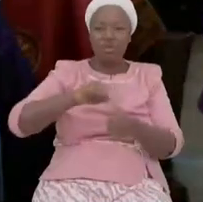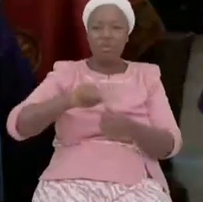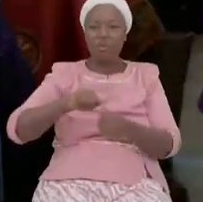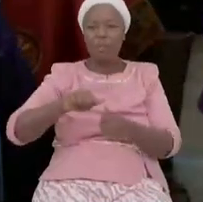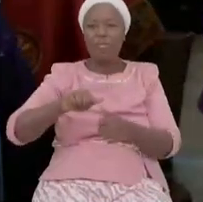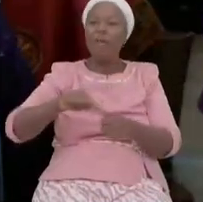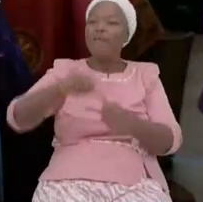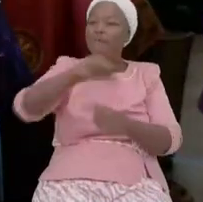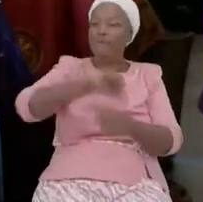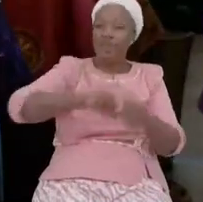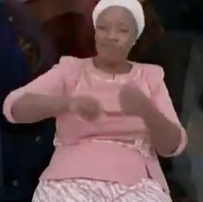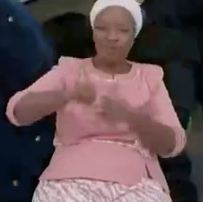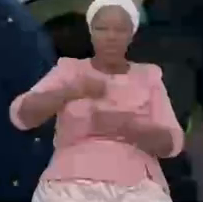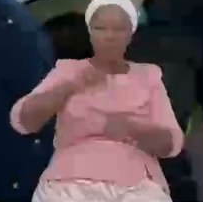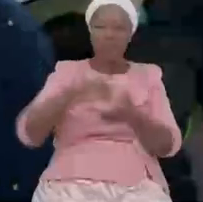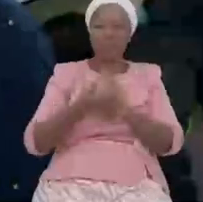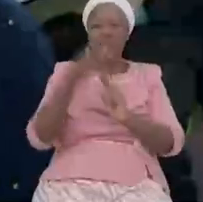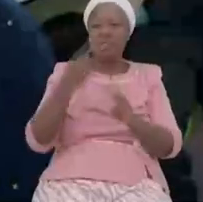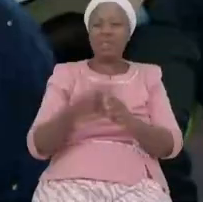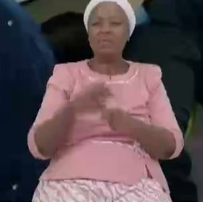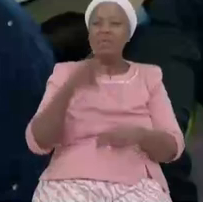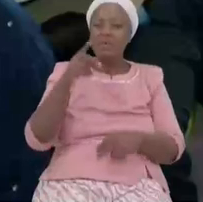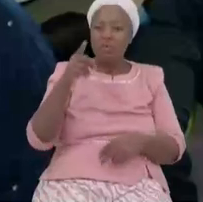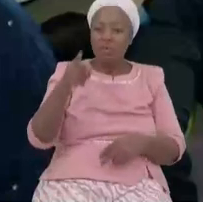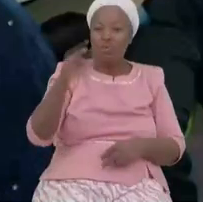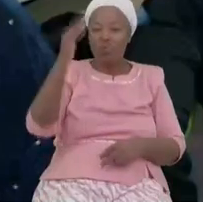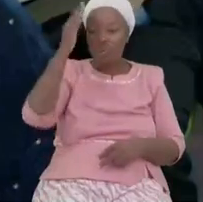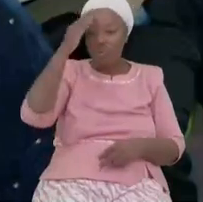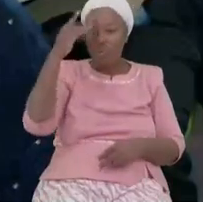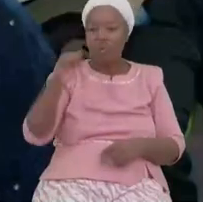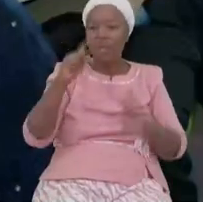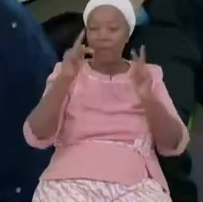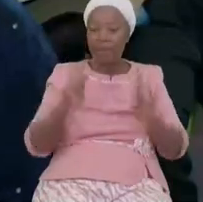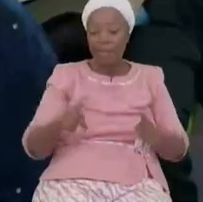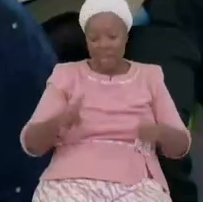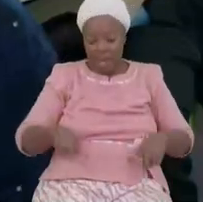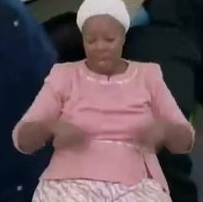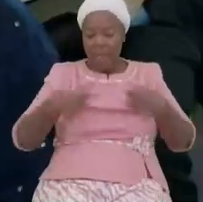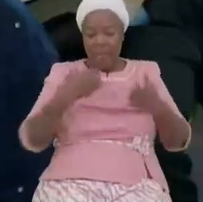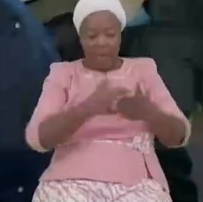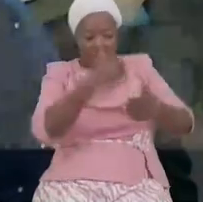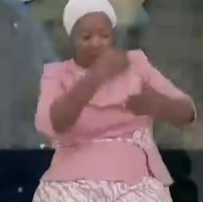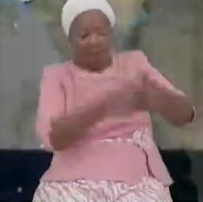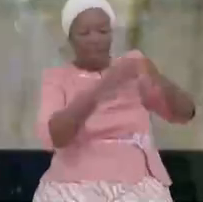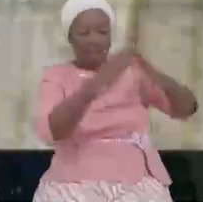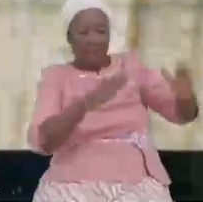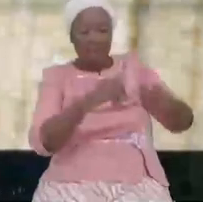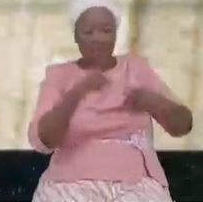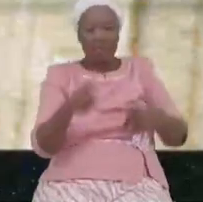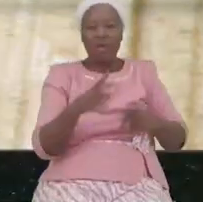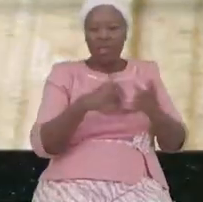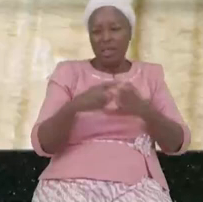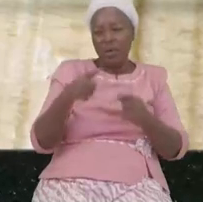Communion. Tu connaîtras la personne qui vit à côté de toi. Et quand il a